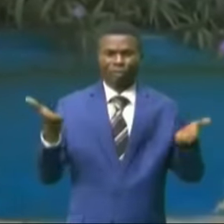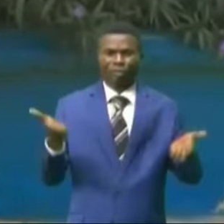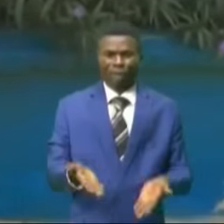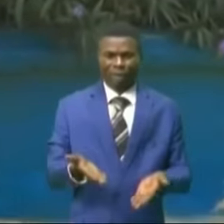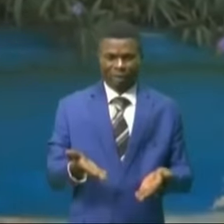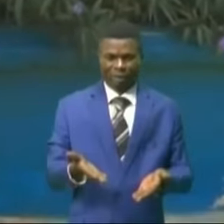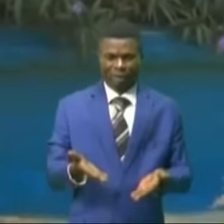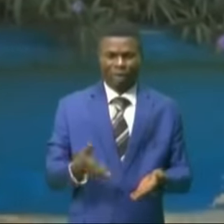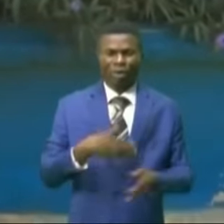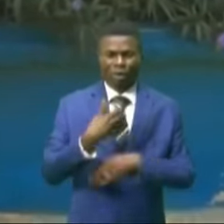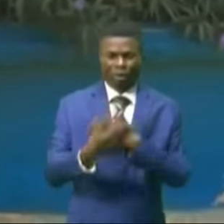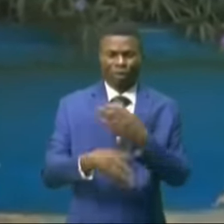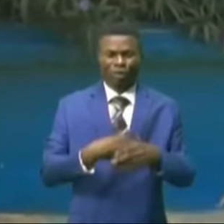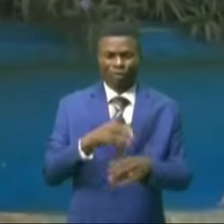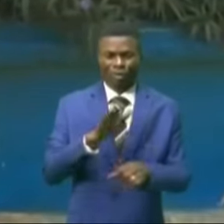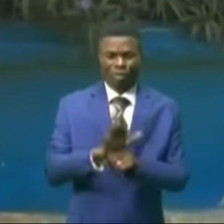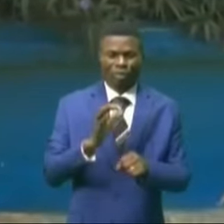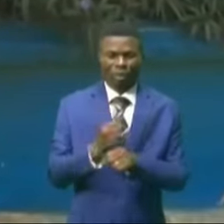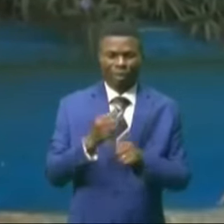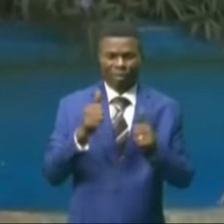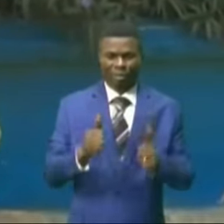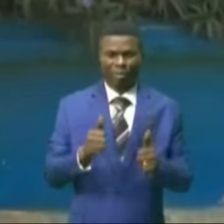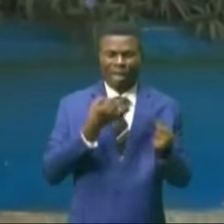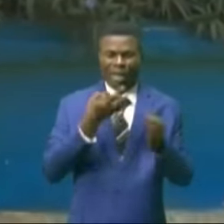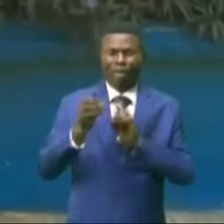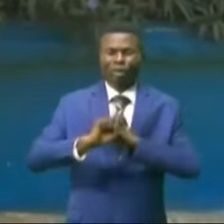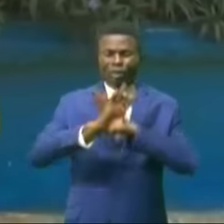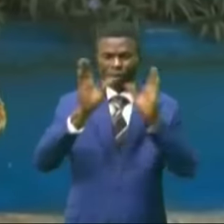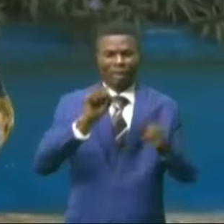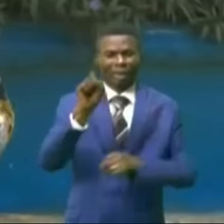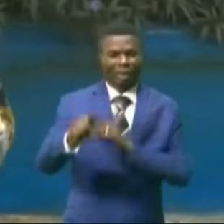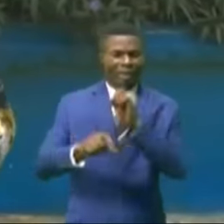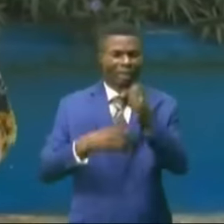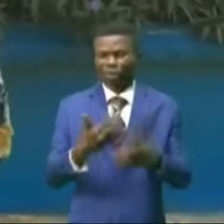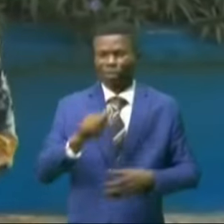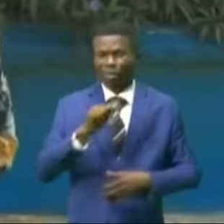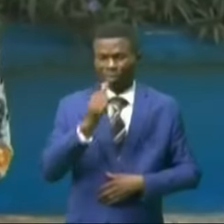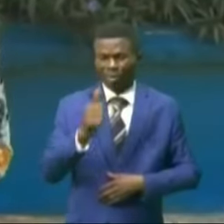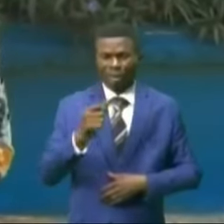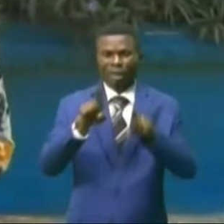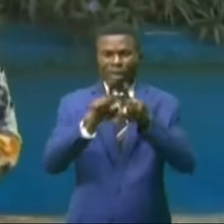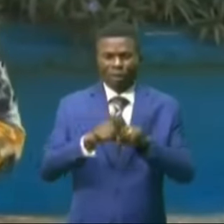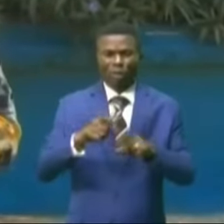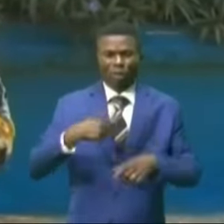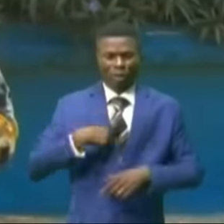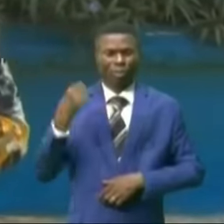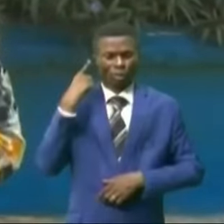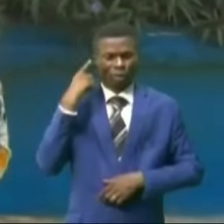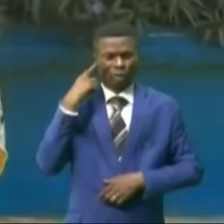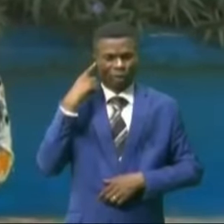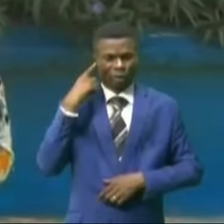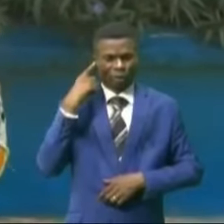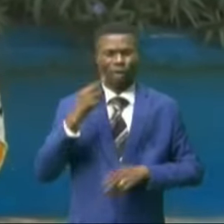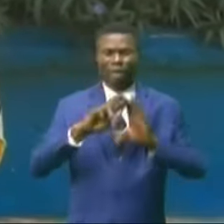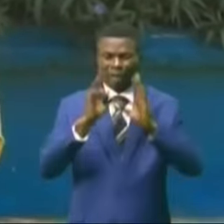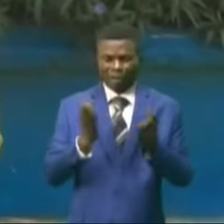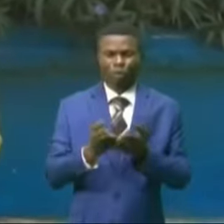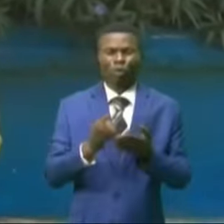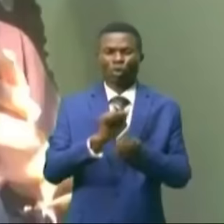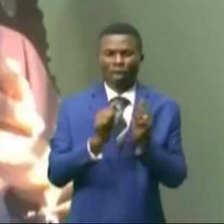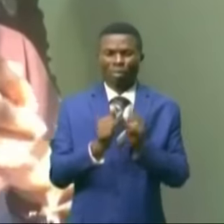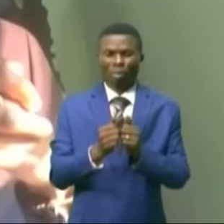ont posé des questions d'éclaircissement, pas seulement des questions, ils ont également fait des propositions dans l'intérêt des objectifs de la